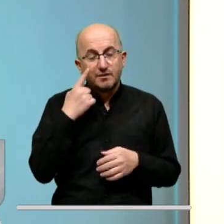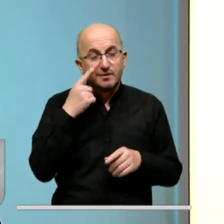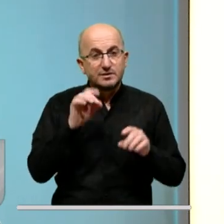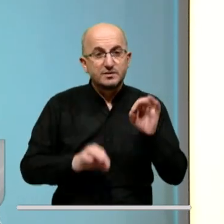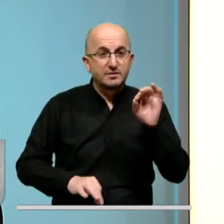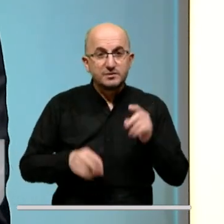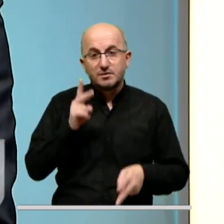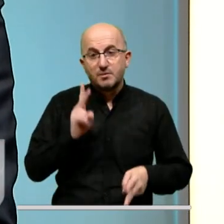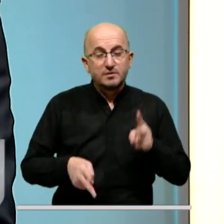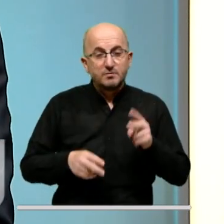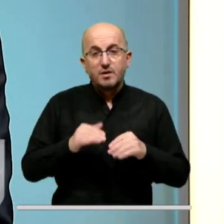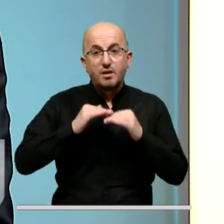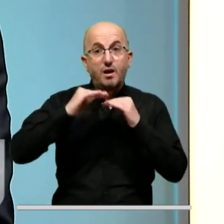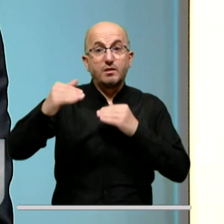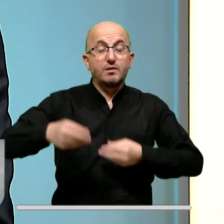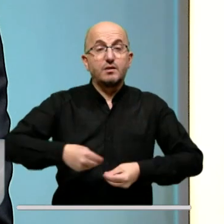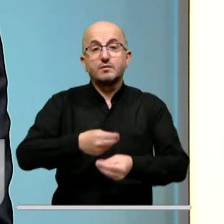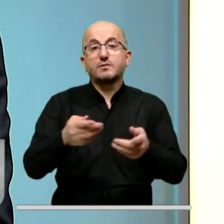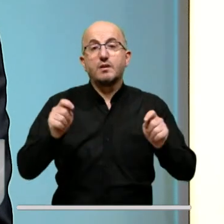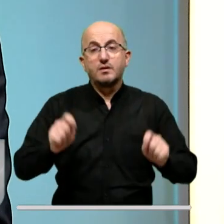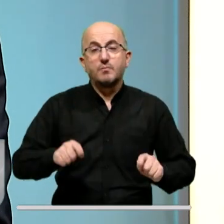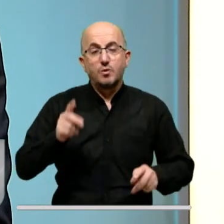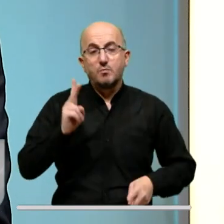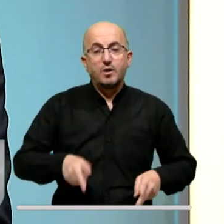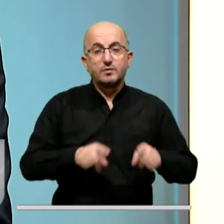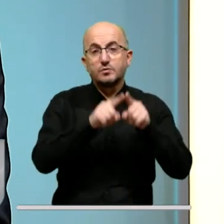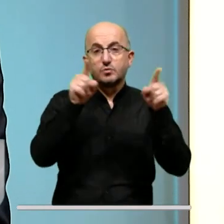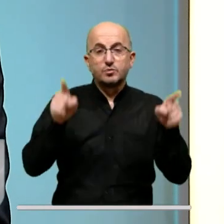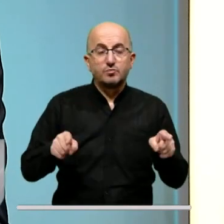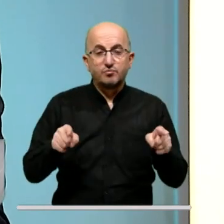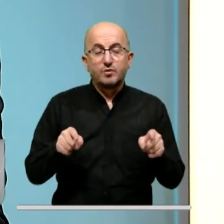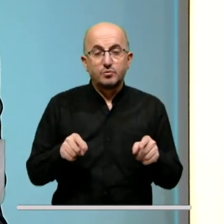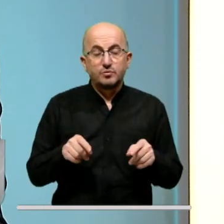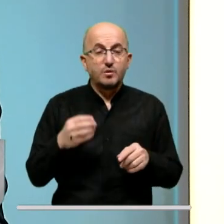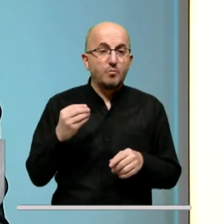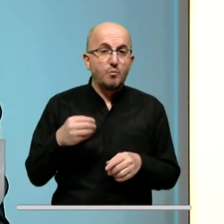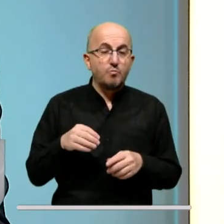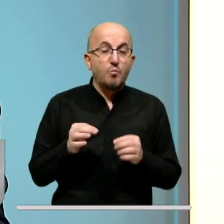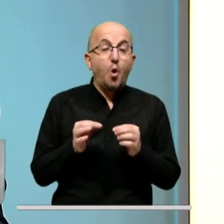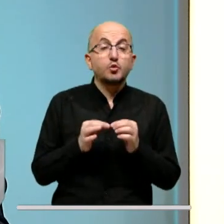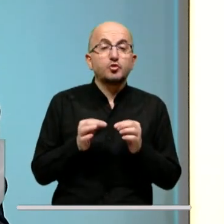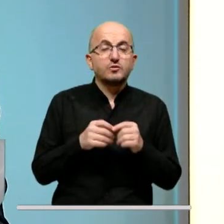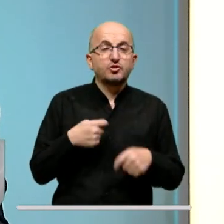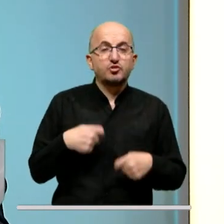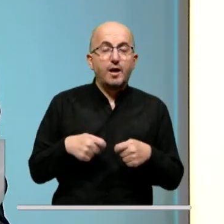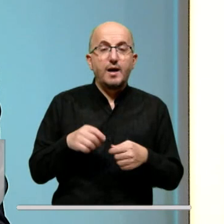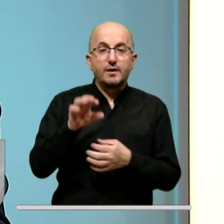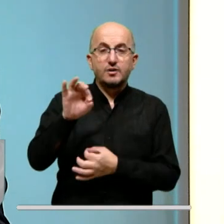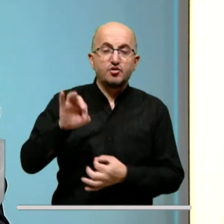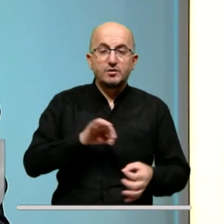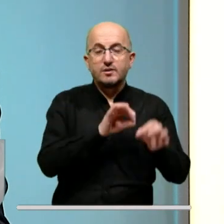yapıyor Alka arzlar yapıyor bazı kurum ve kuruluşların Efendim hisse senetleri borsa aracılığıyla ne yapılabiliyor değerlendirilebilir